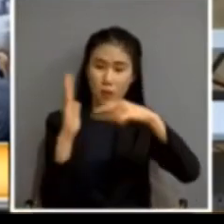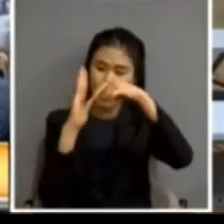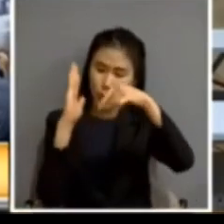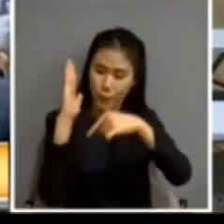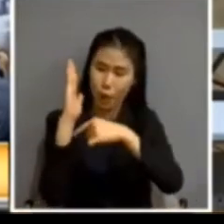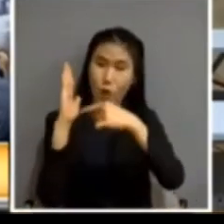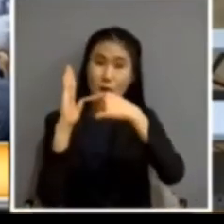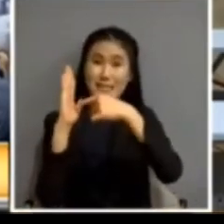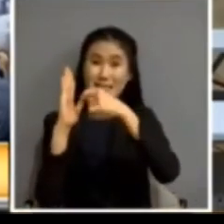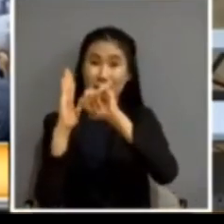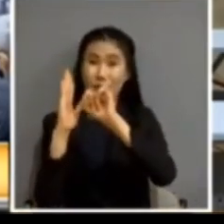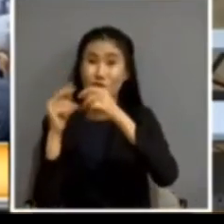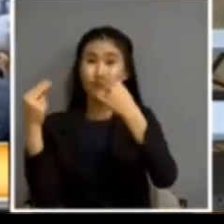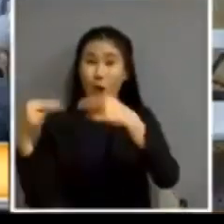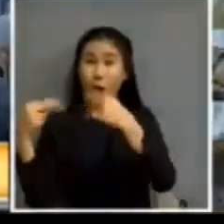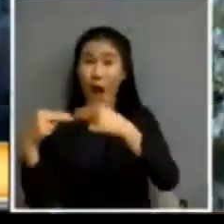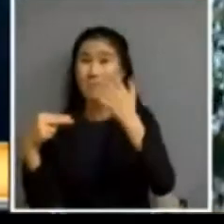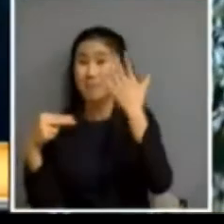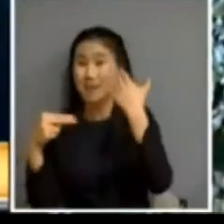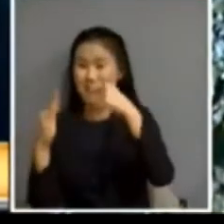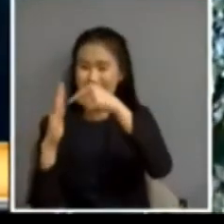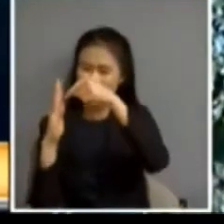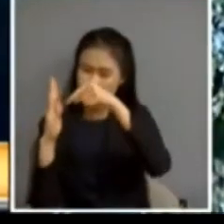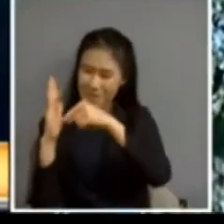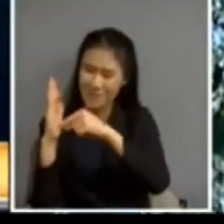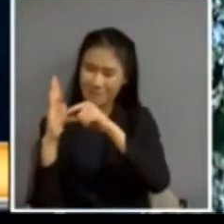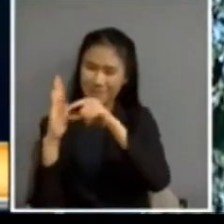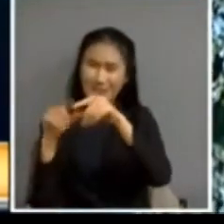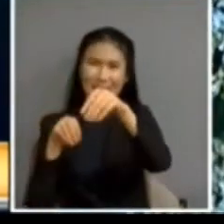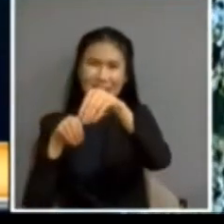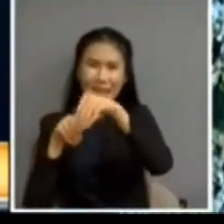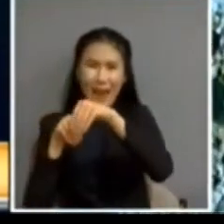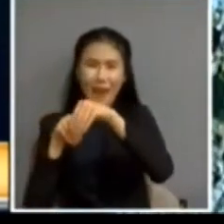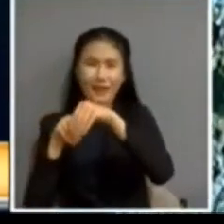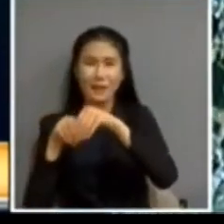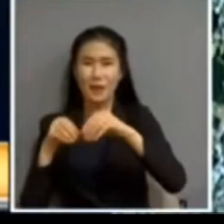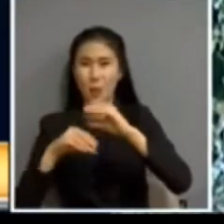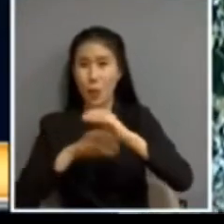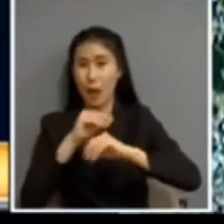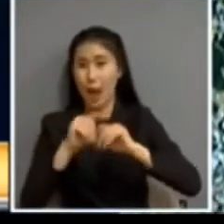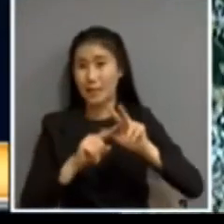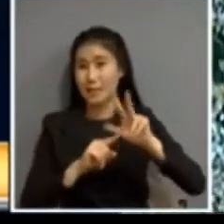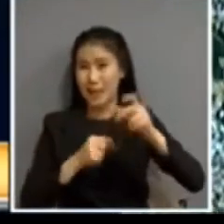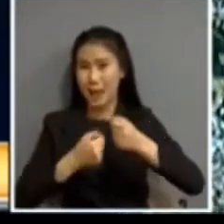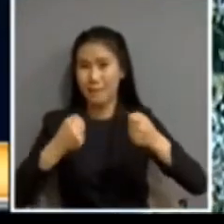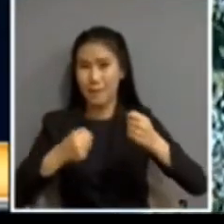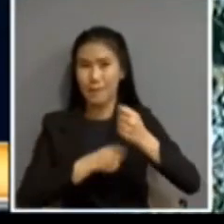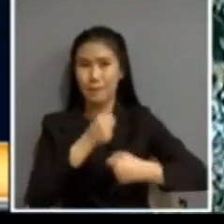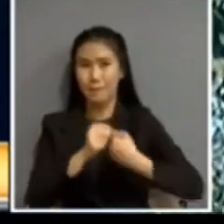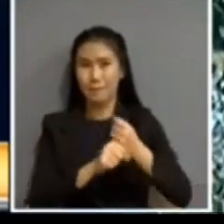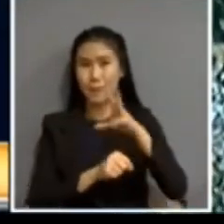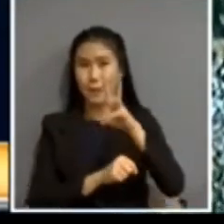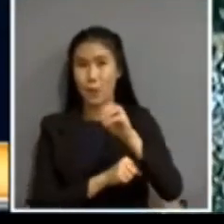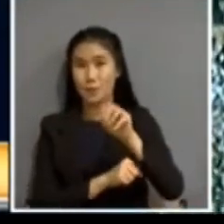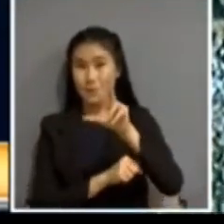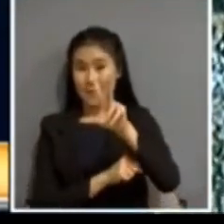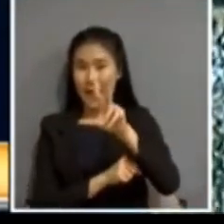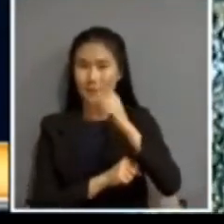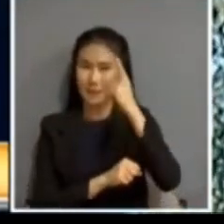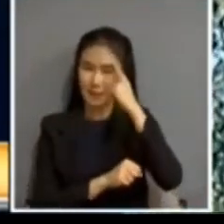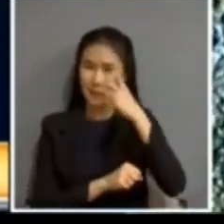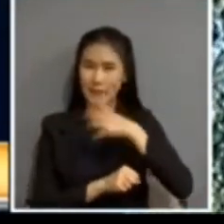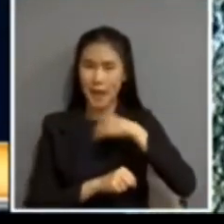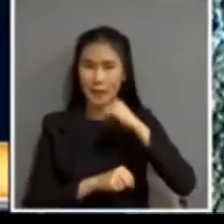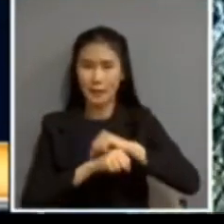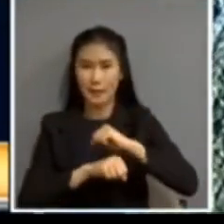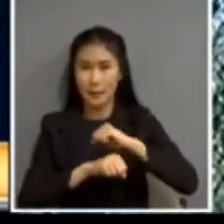ามที่ผมพูดถึงระยะที่3นี่ได้บรรจุไว้ในปีงบประมาณ2563เพื่อดำเนินการสำร